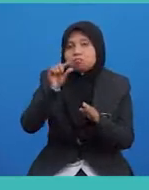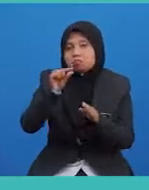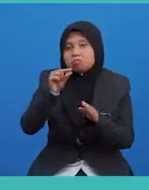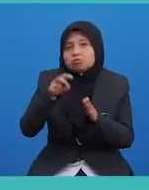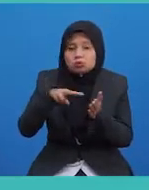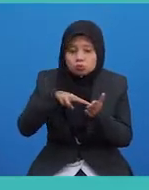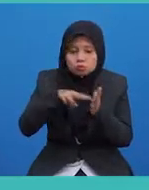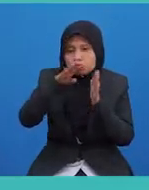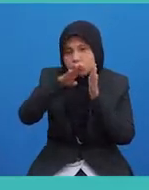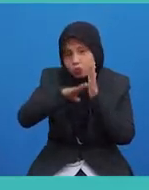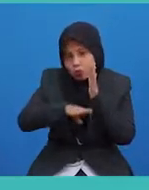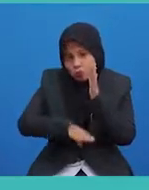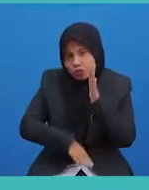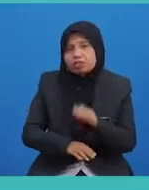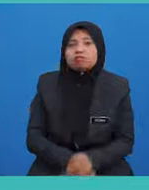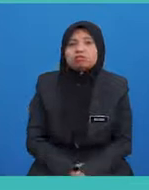menurun.